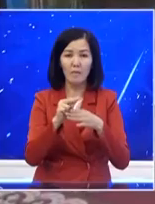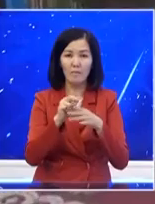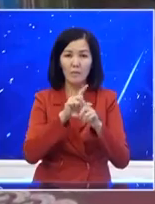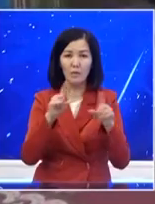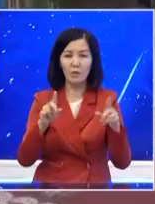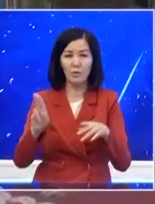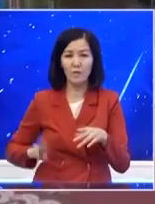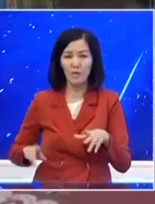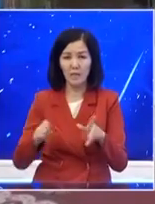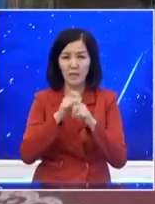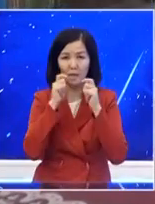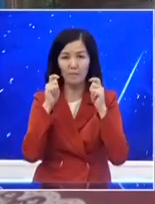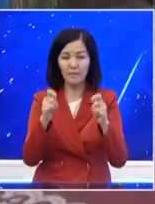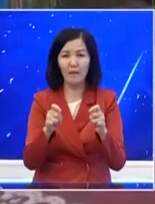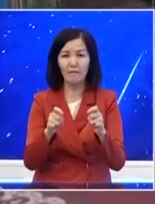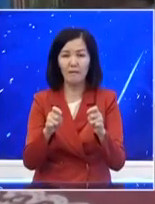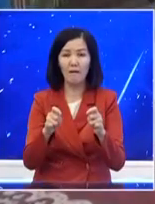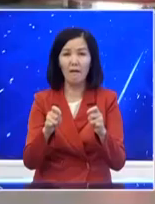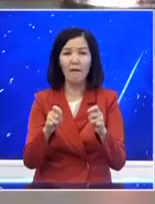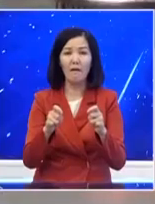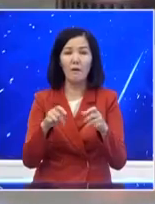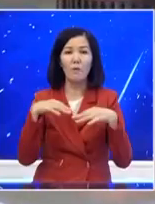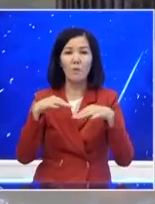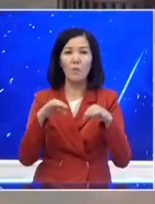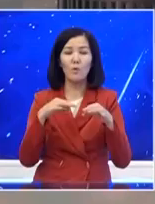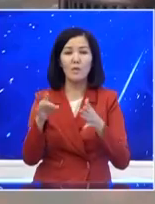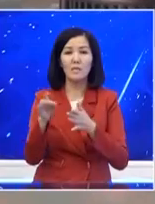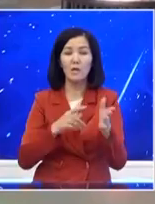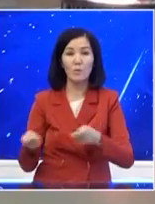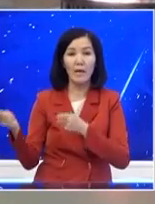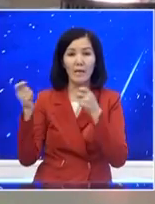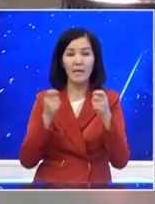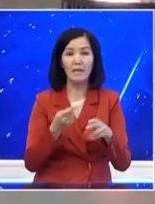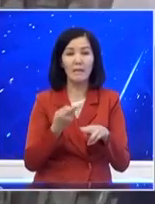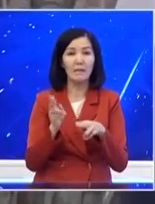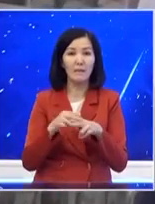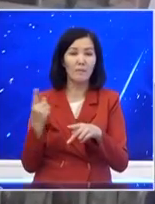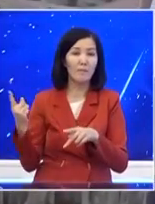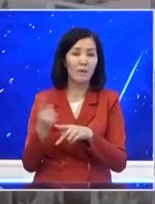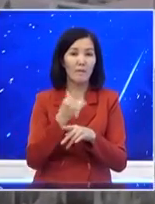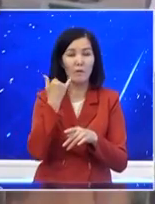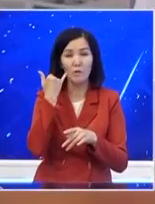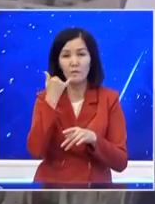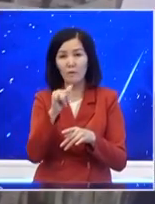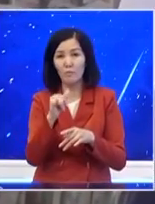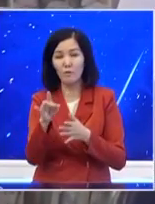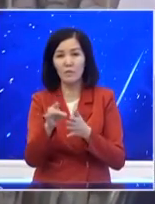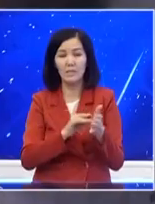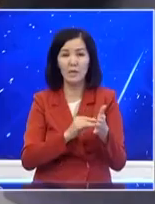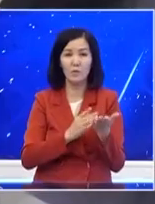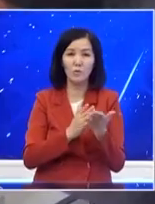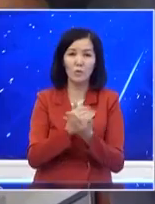басшысына табысталды. Аталған ерекше көлік ауруханаға сол сәтте жеткізілді. Тіпті алғашқы қоңырау бойынша бірден